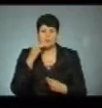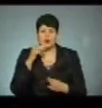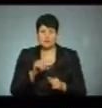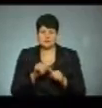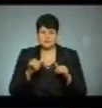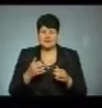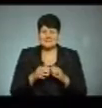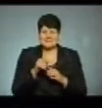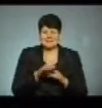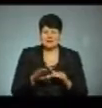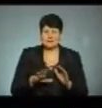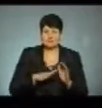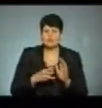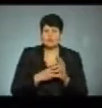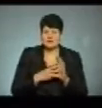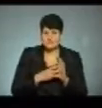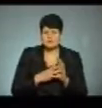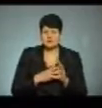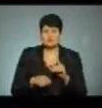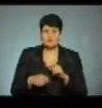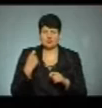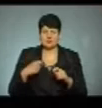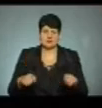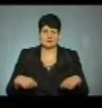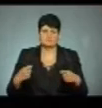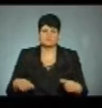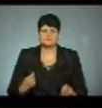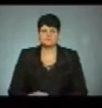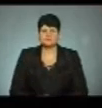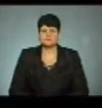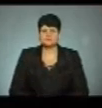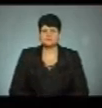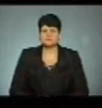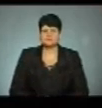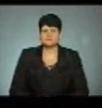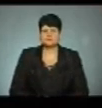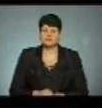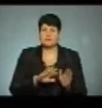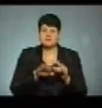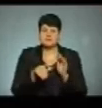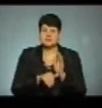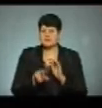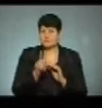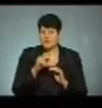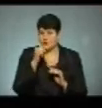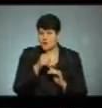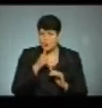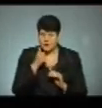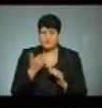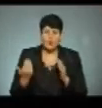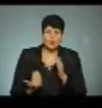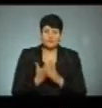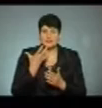Серед цих дітей були 8 з порушеннями опорно-рухового апарату. Після 62 років шлюбу оновили